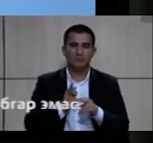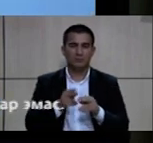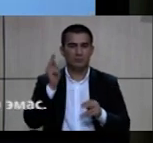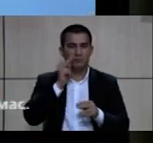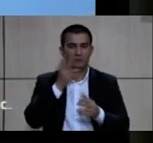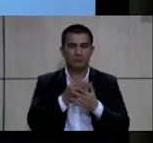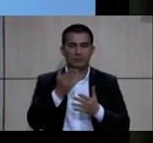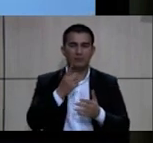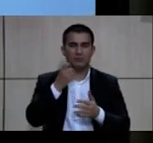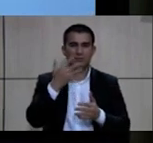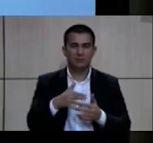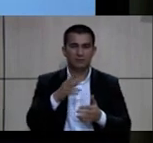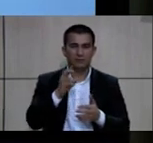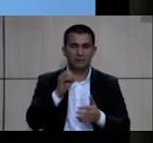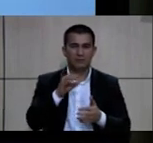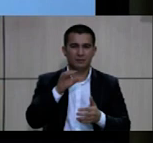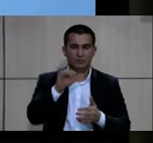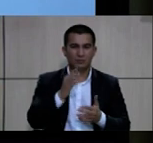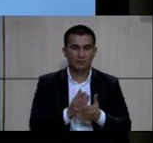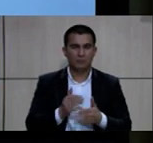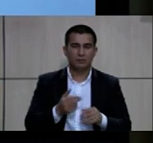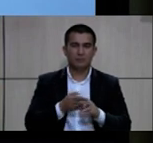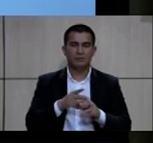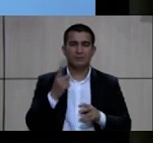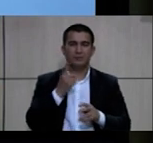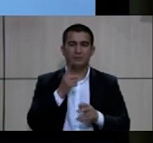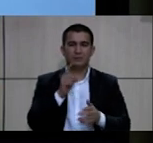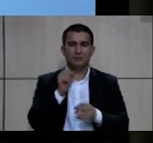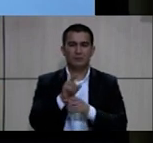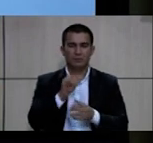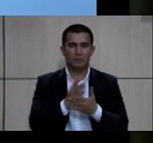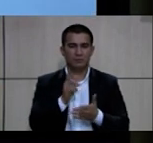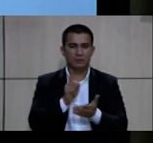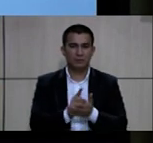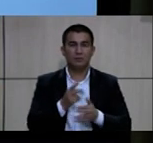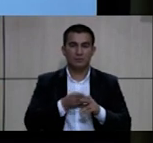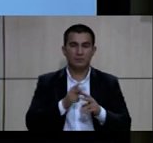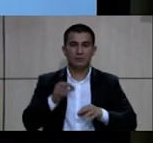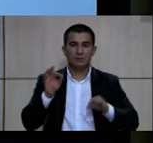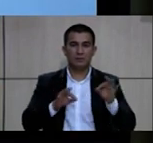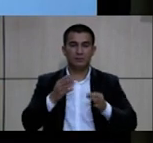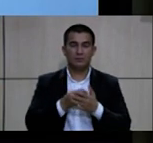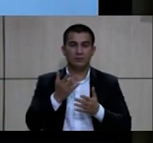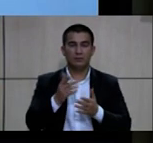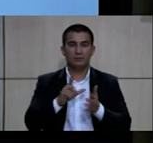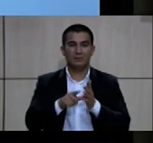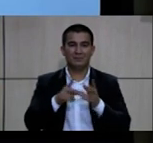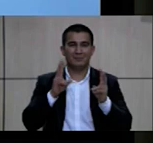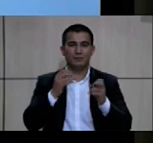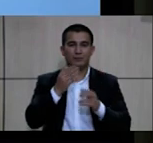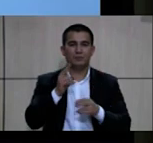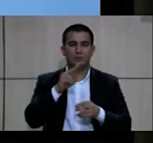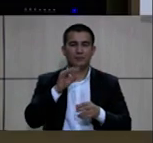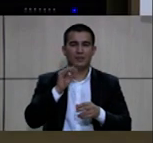Darslikning 150-betida joylashgan birinchi topshiriq, ya'ni geometrik diktant yozing. Bunda